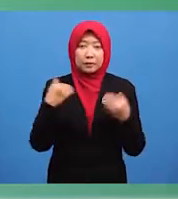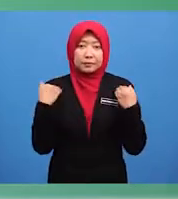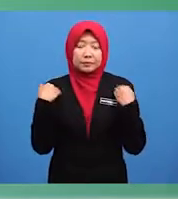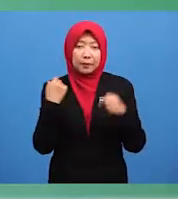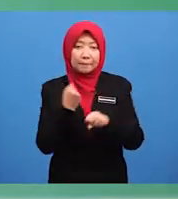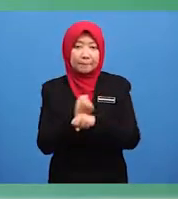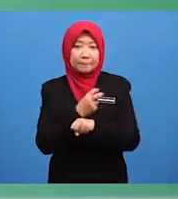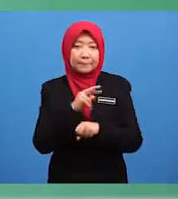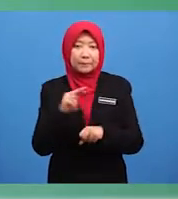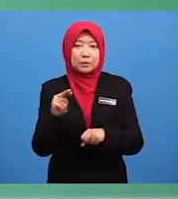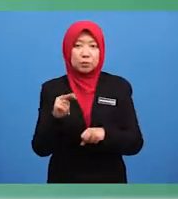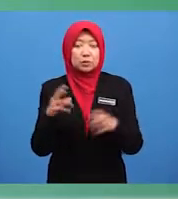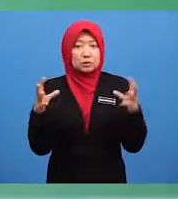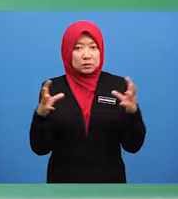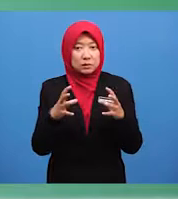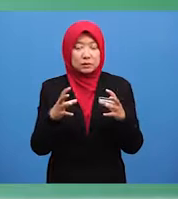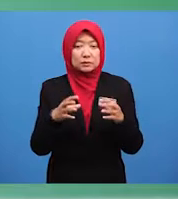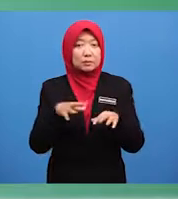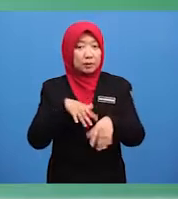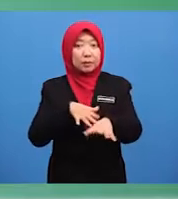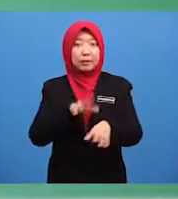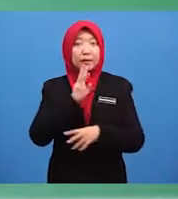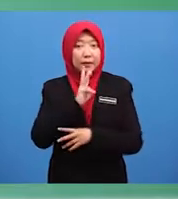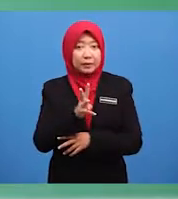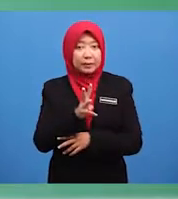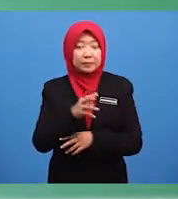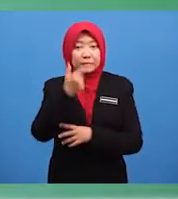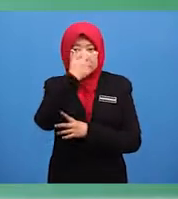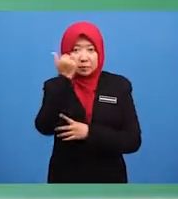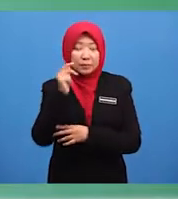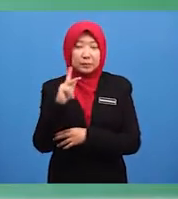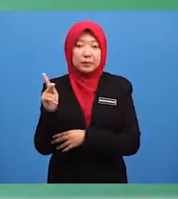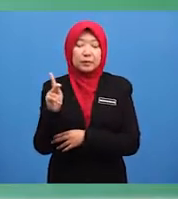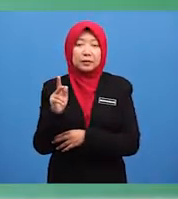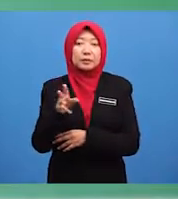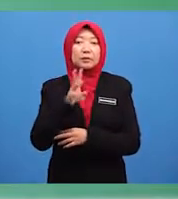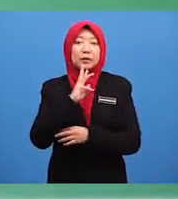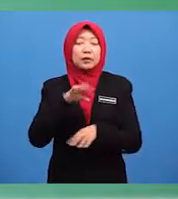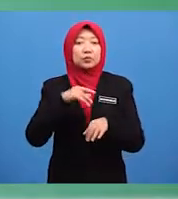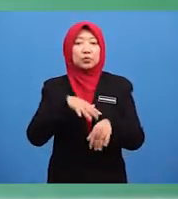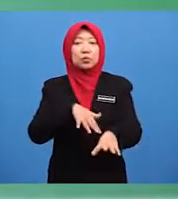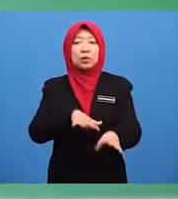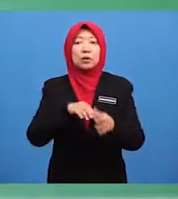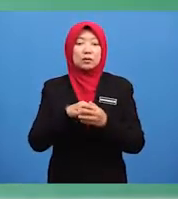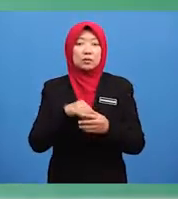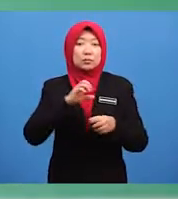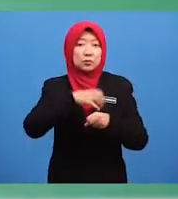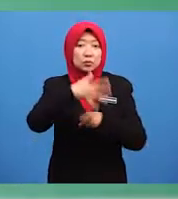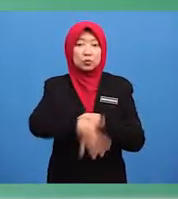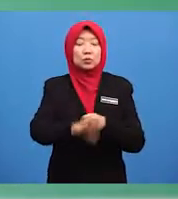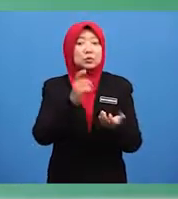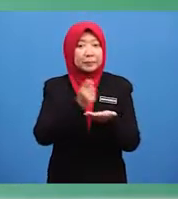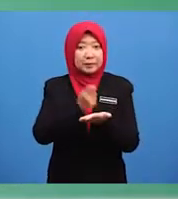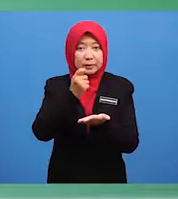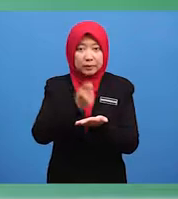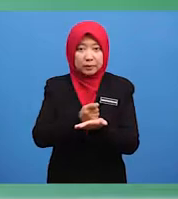batuan keras pada aliran air, menyebabkan air sungai terjun secara